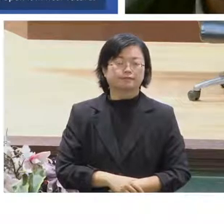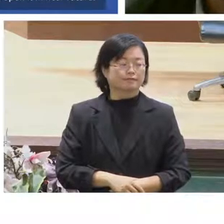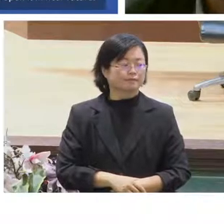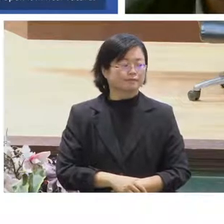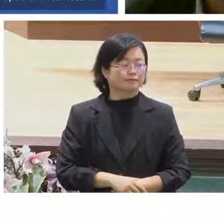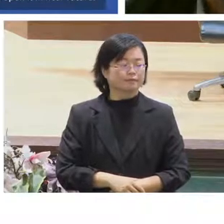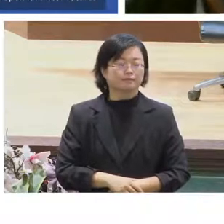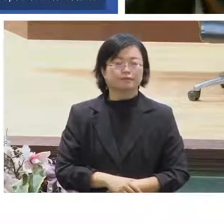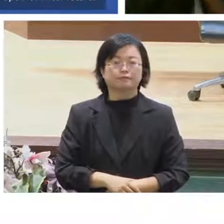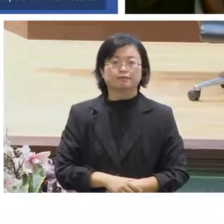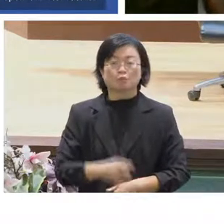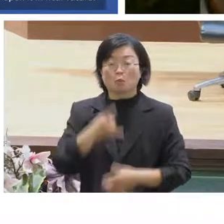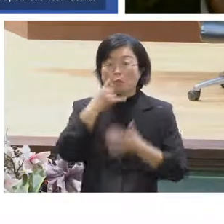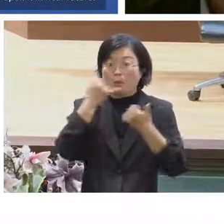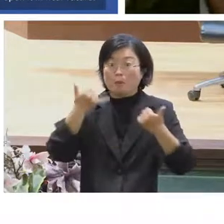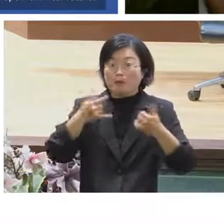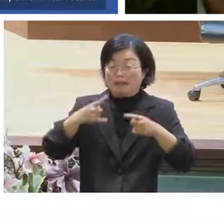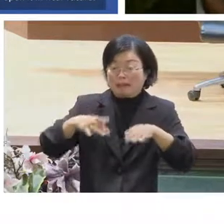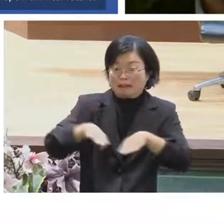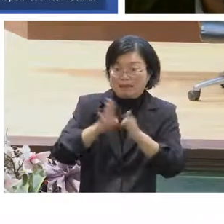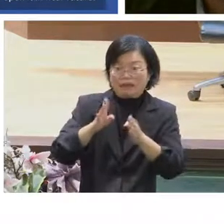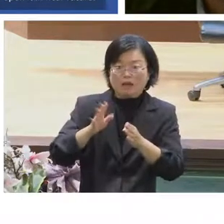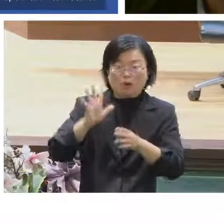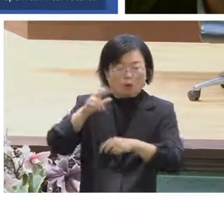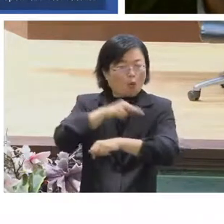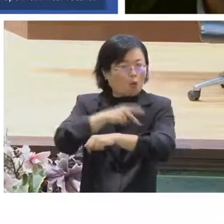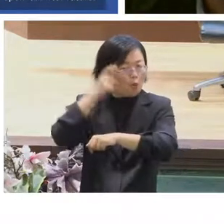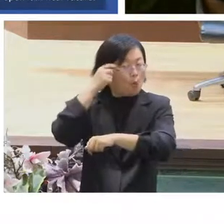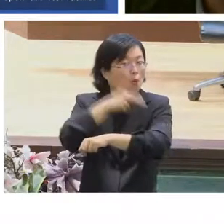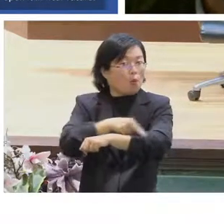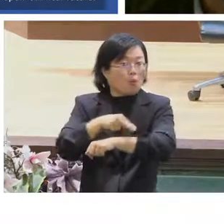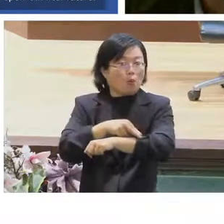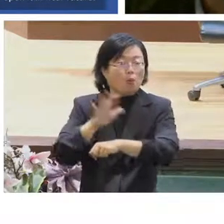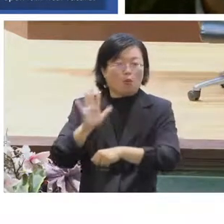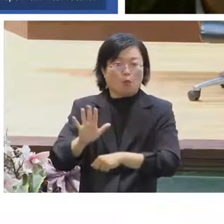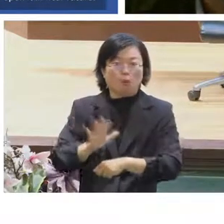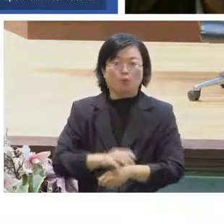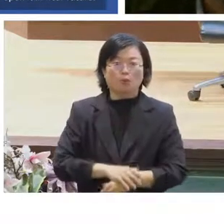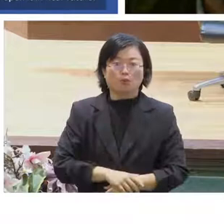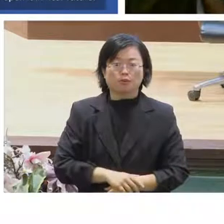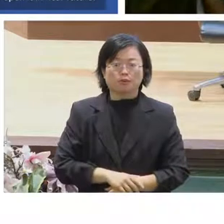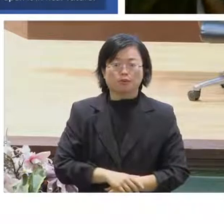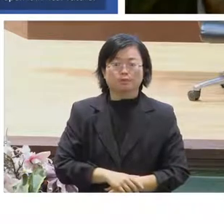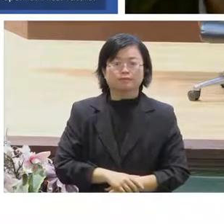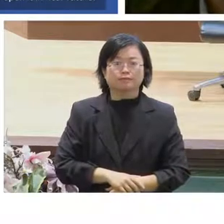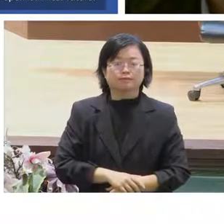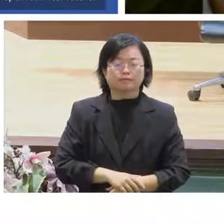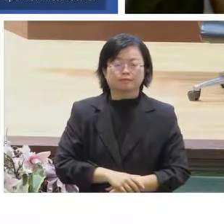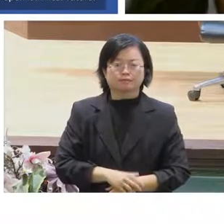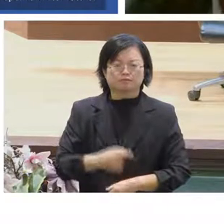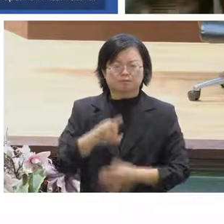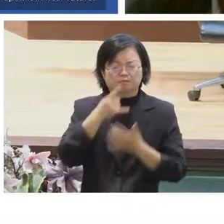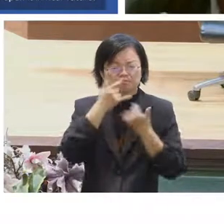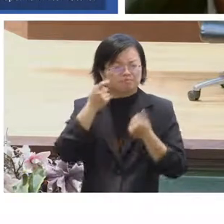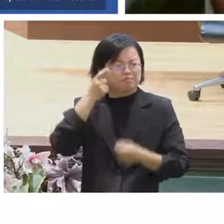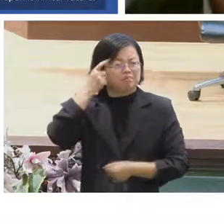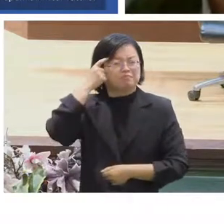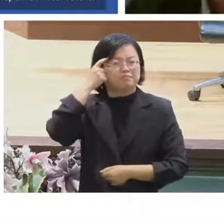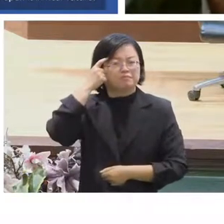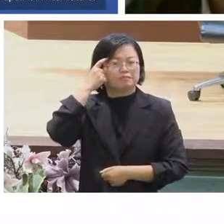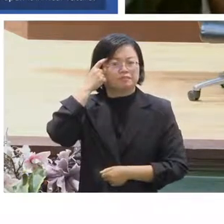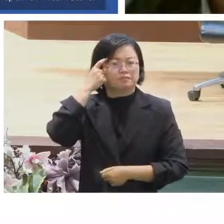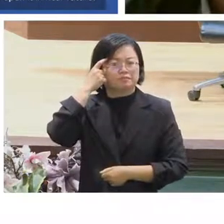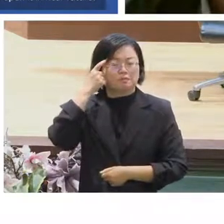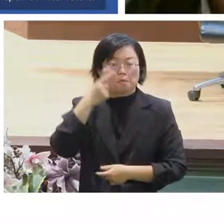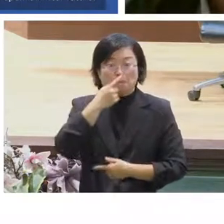研究社的时候是想有一种构想，但是事实上是太理想，就是我们觉得其实我们是可